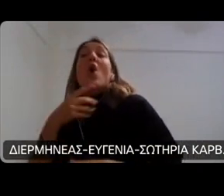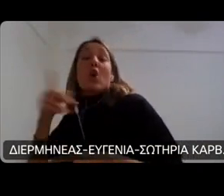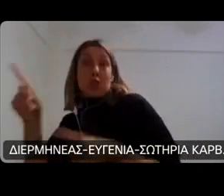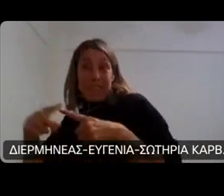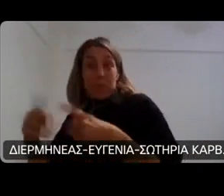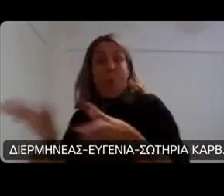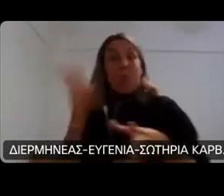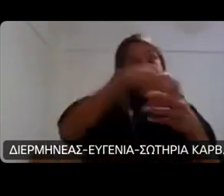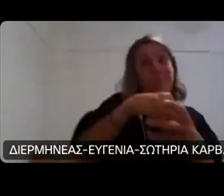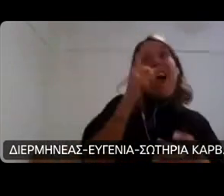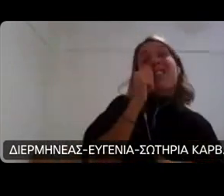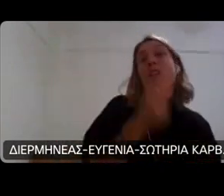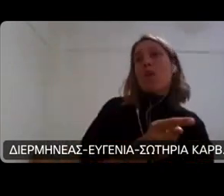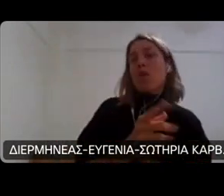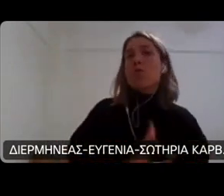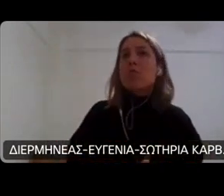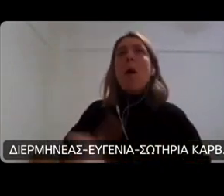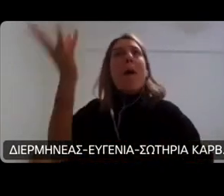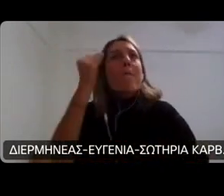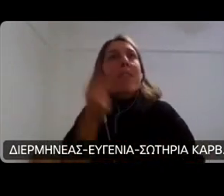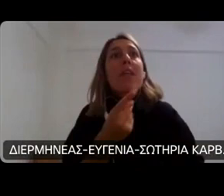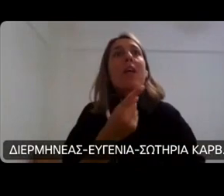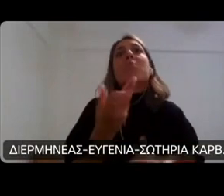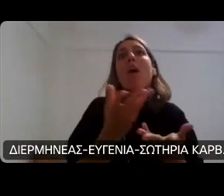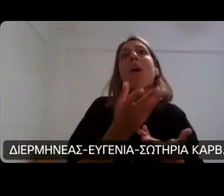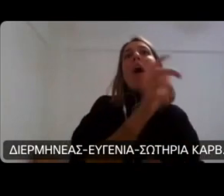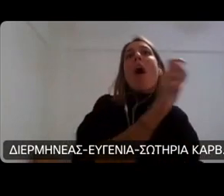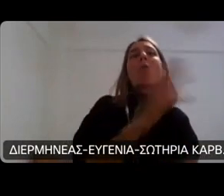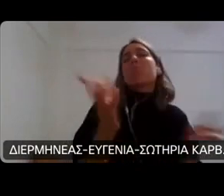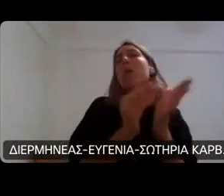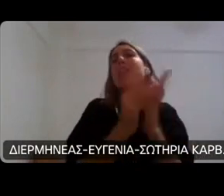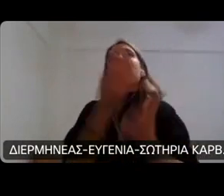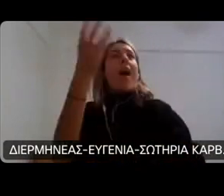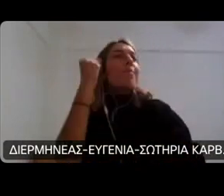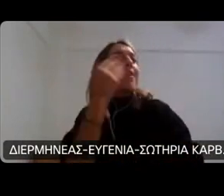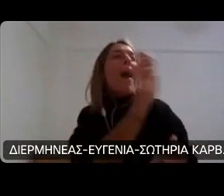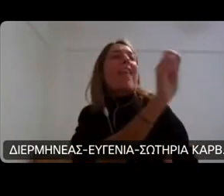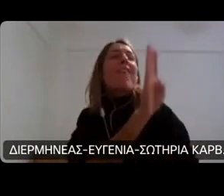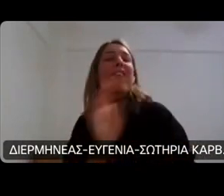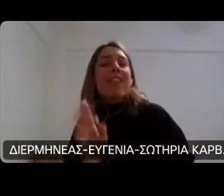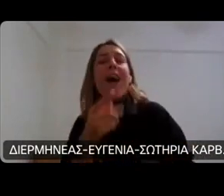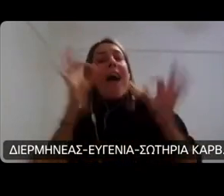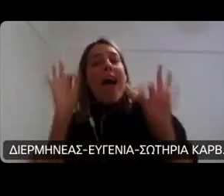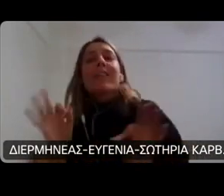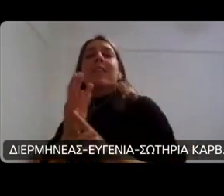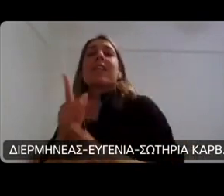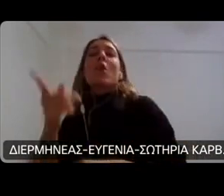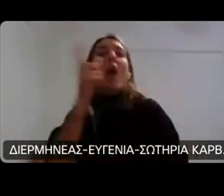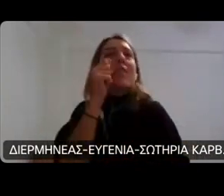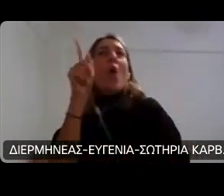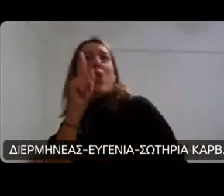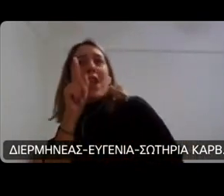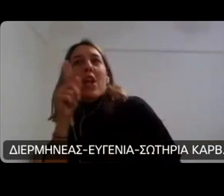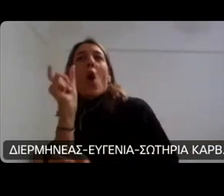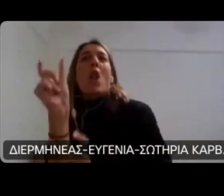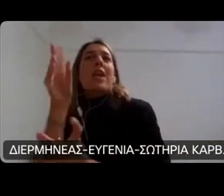γένη. Το μαθαίνουμε από την ΑΒ και το ζούμε όλη μας τη ζωή. Ποιος όμως έφτιαξε αυτόν τον κανόνα? Ποιος διαφεντεύει τις